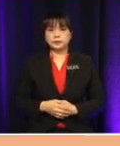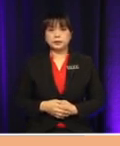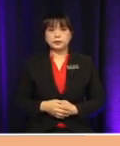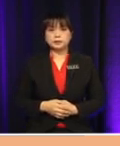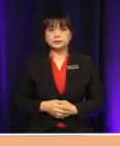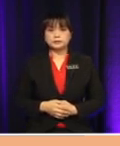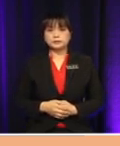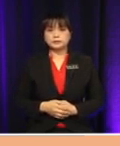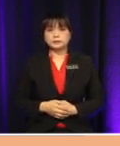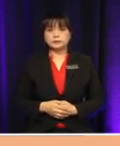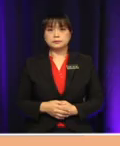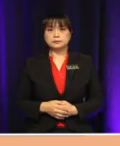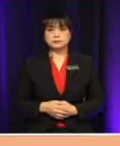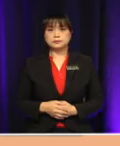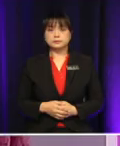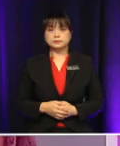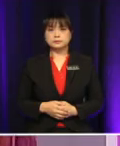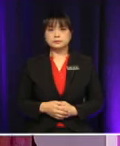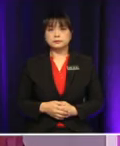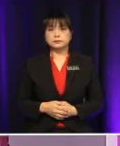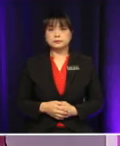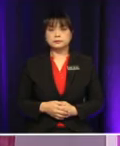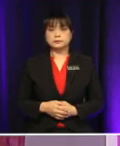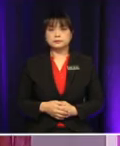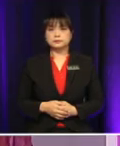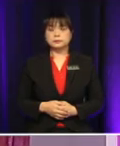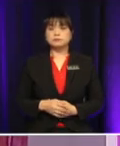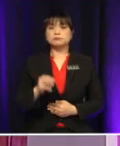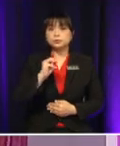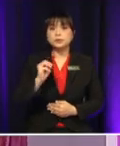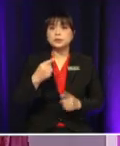saya memberi soalan ya sama pada murid saya mereka jawab gula